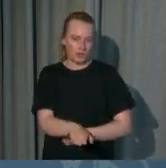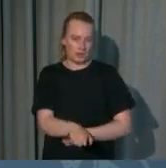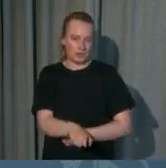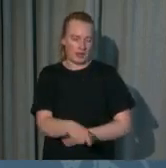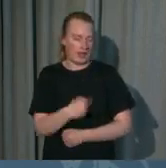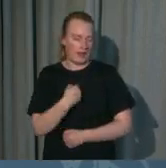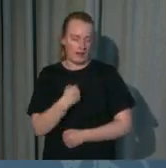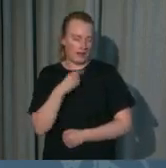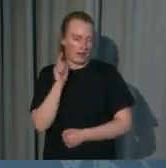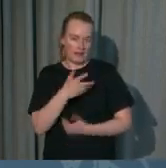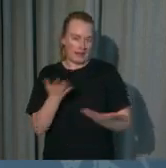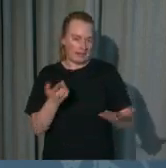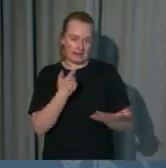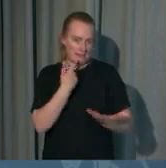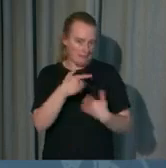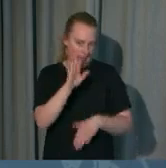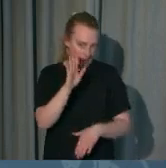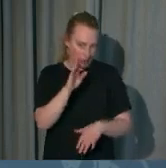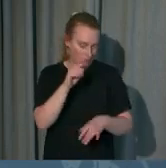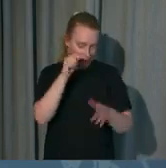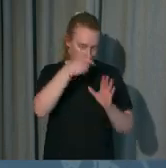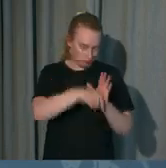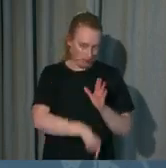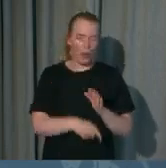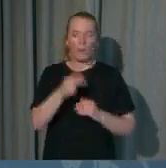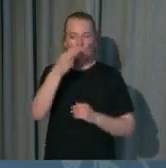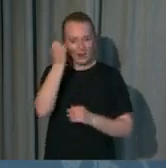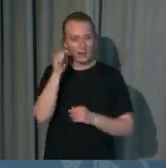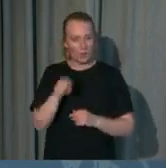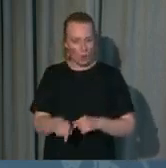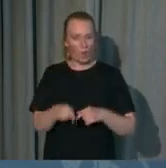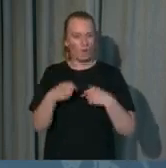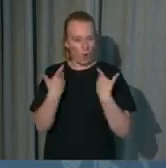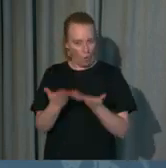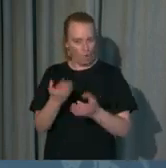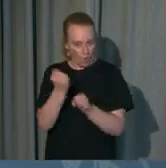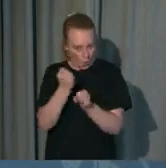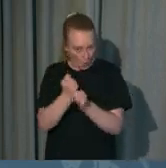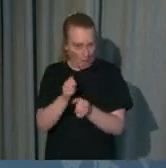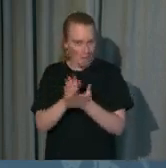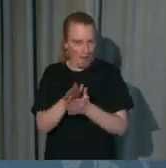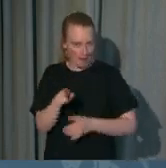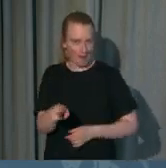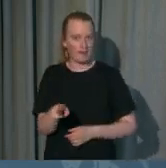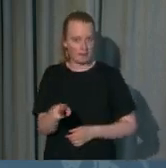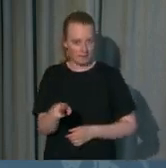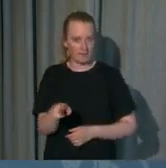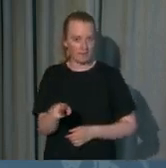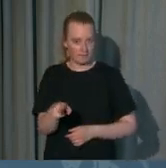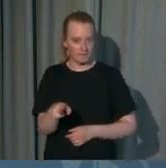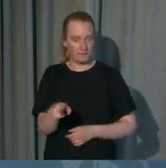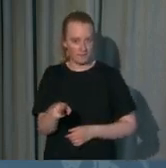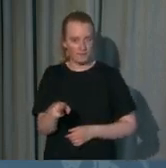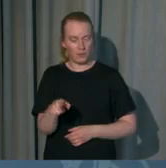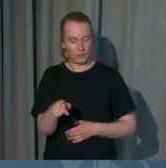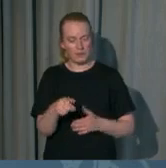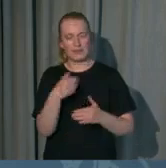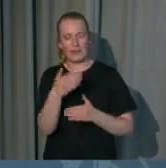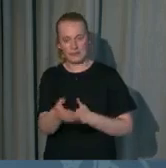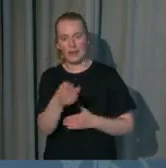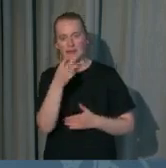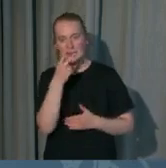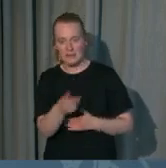den etterforskningen, det må politiet få lov til å jobbe med nå i ro og fred, og så må vi komme tilbake til forhold knyttet